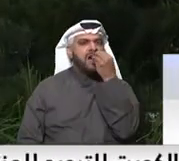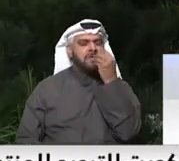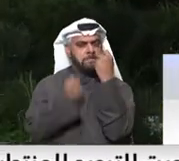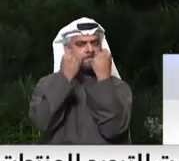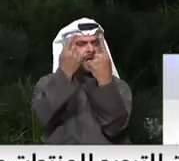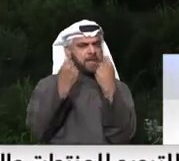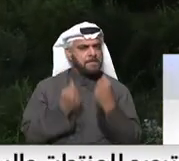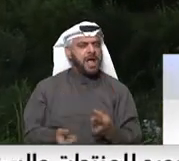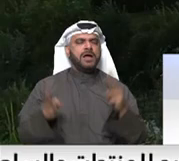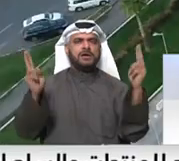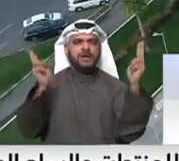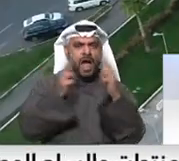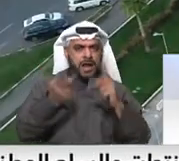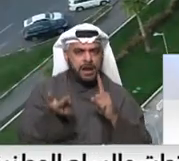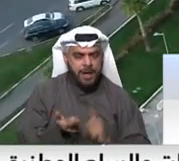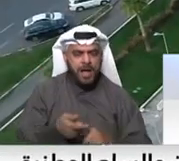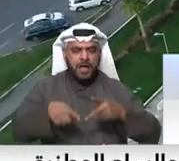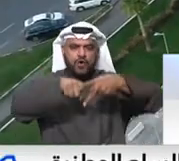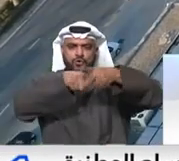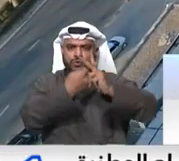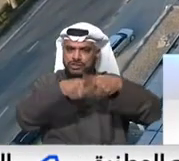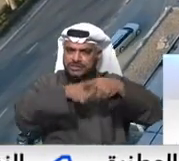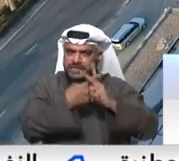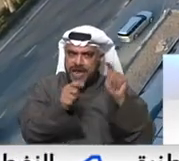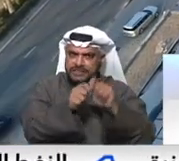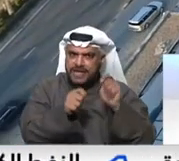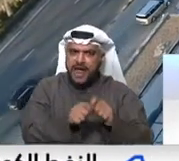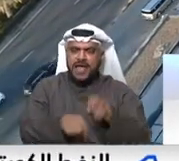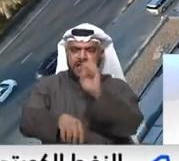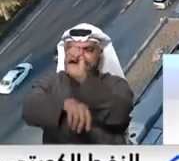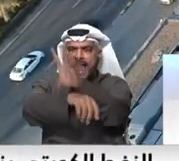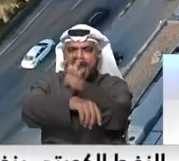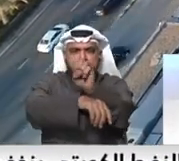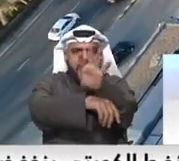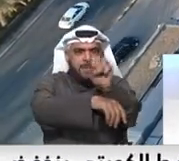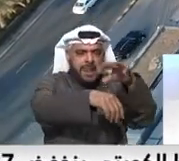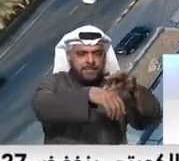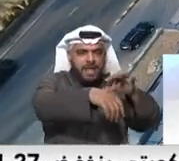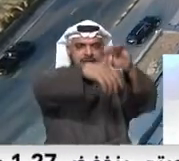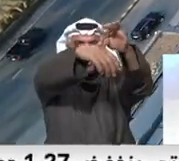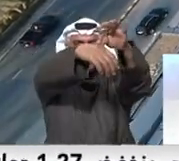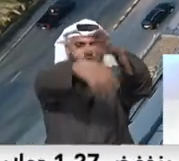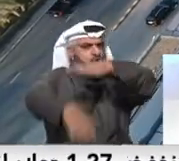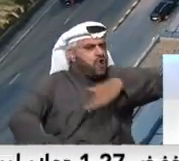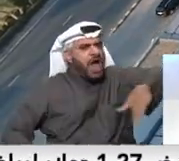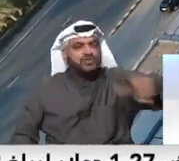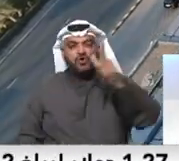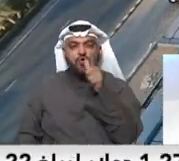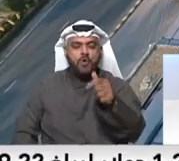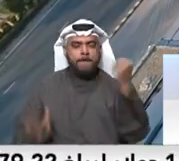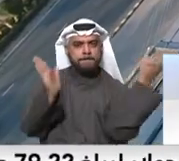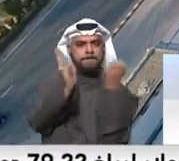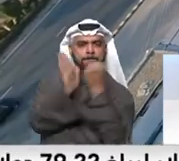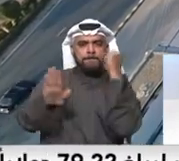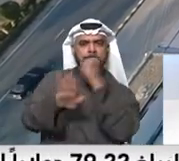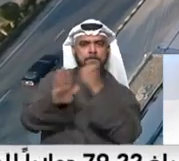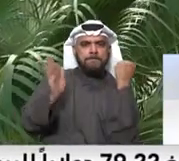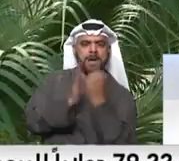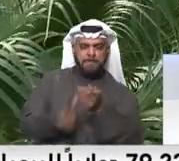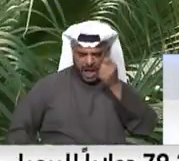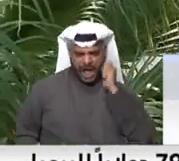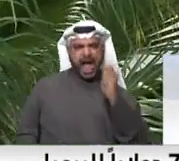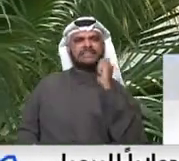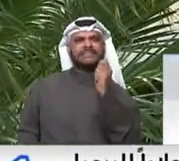الكهربائيه او الصناعيه وان الحمله ستعمل على تعريف الجمهور باهميه وجوده المنتجات الصناعيه الوطنيه اضافه